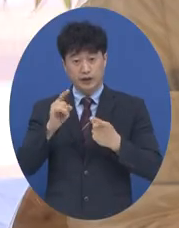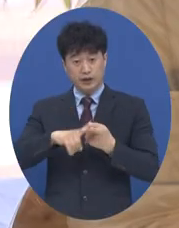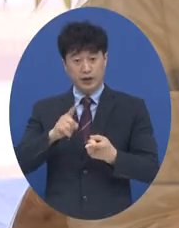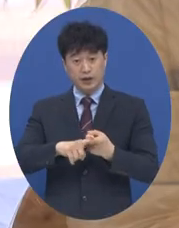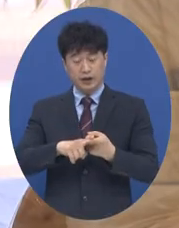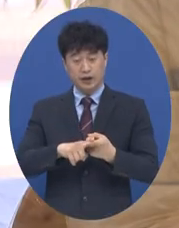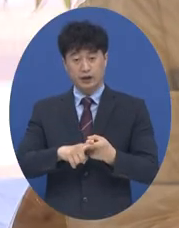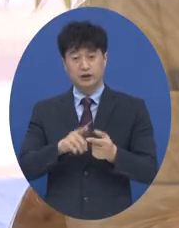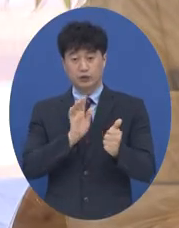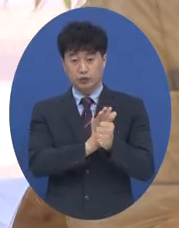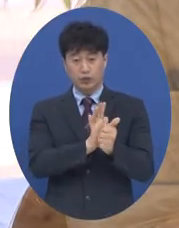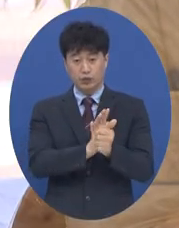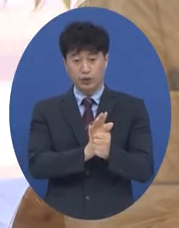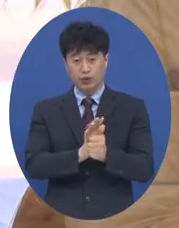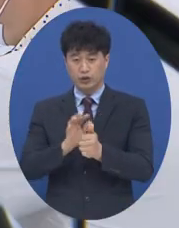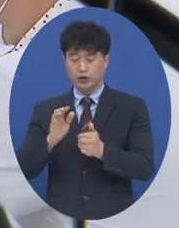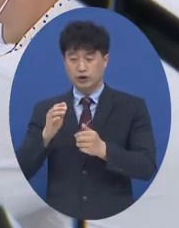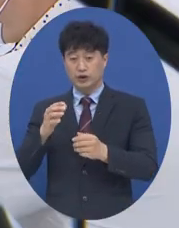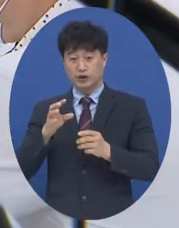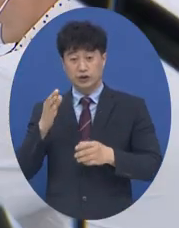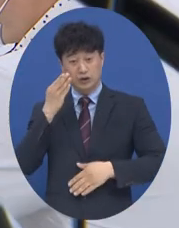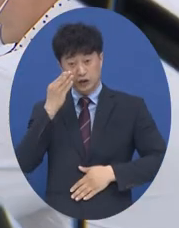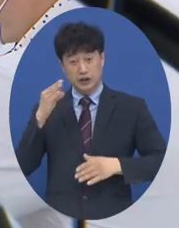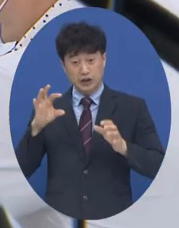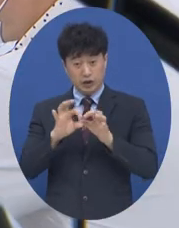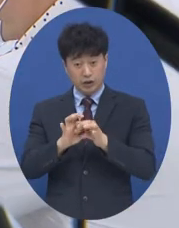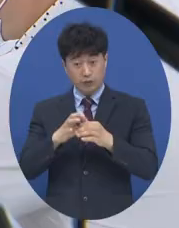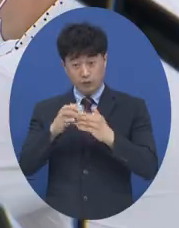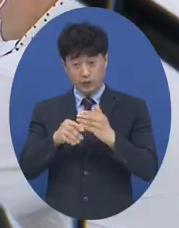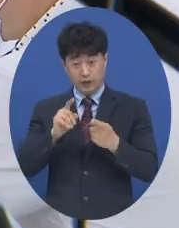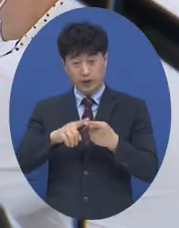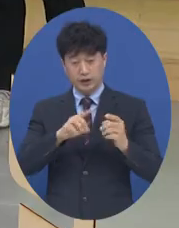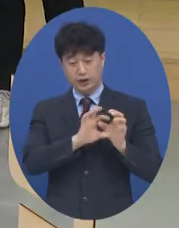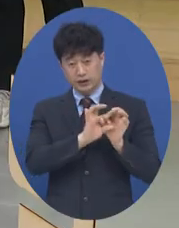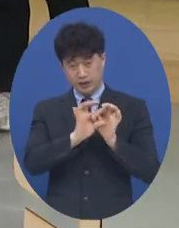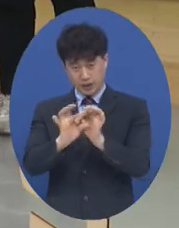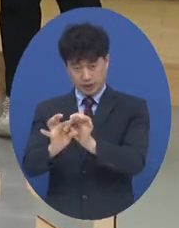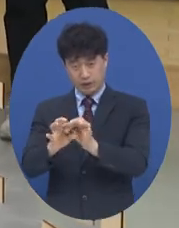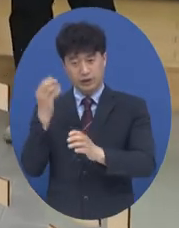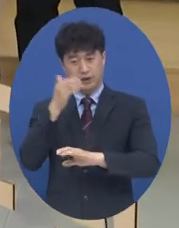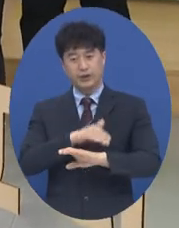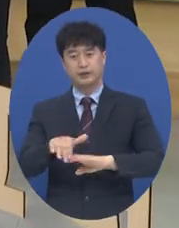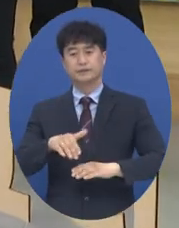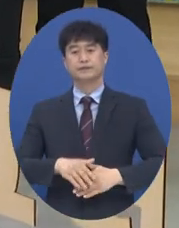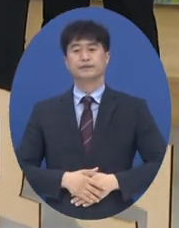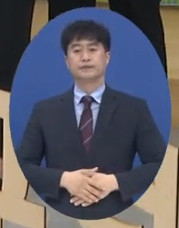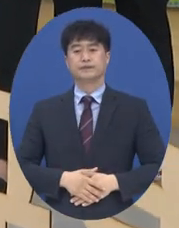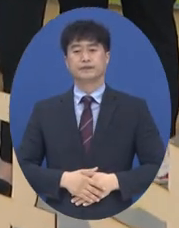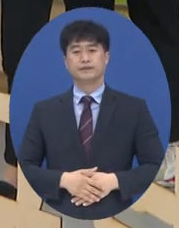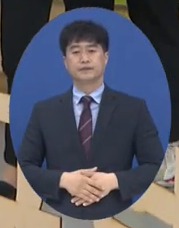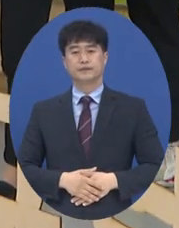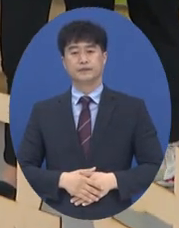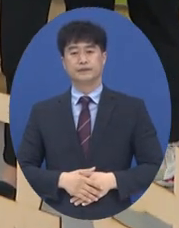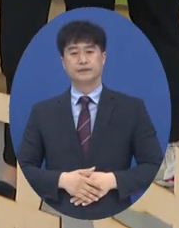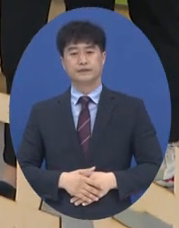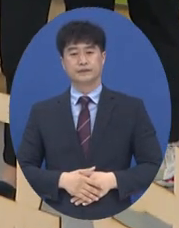대한 지원과 갭이어 프로그램에 관한 논의를 이어나갈 계획입니다. 경기GTV 구영슬입니다.